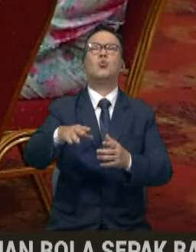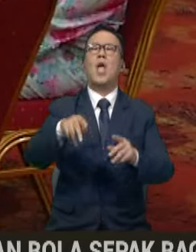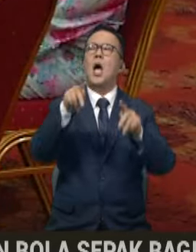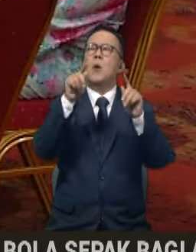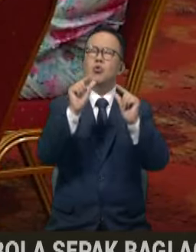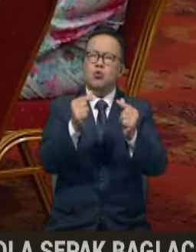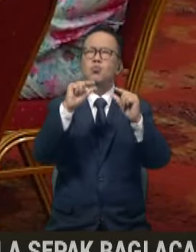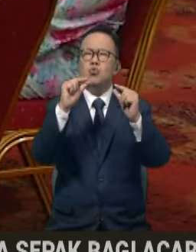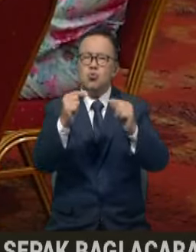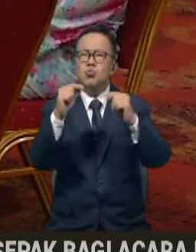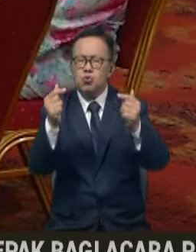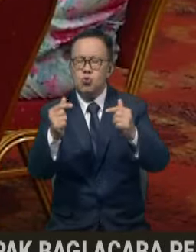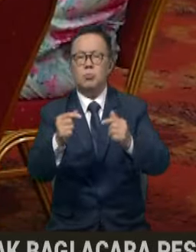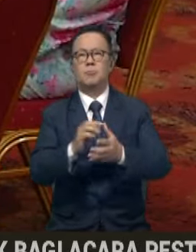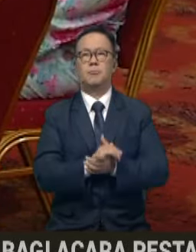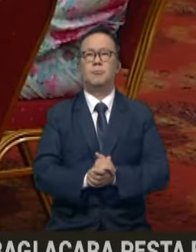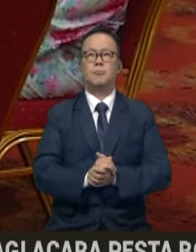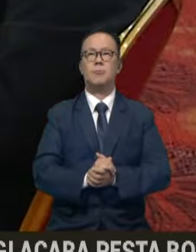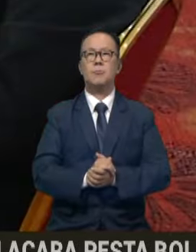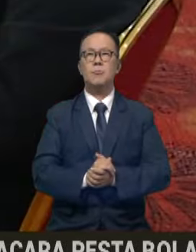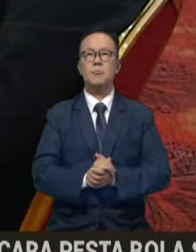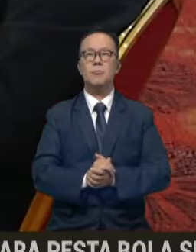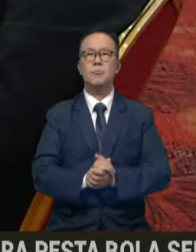pihak yang berkepentingan.